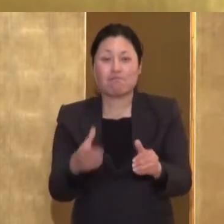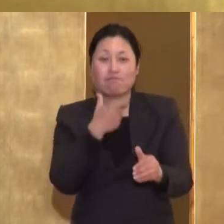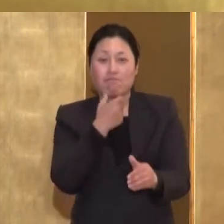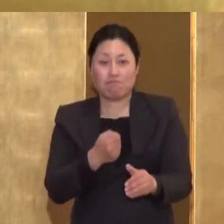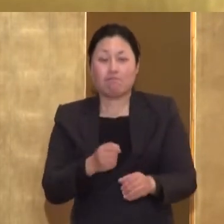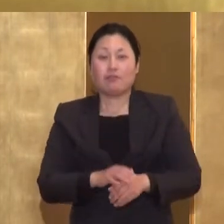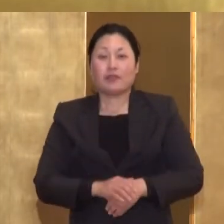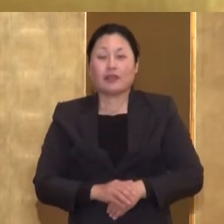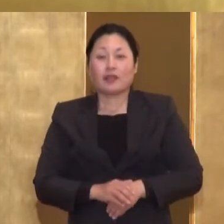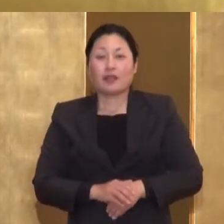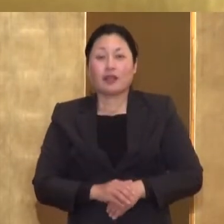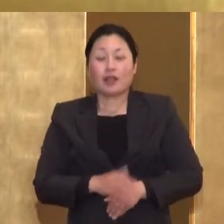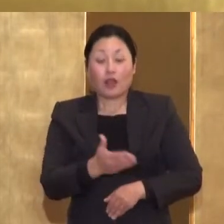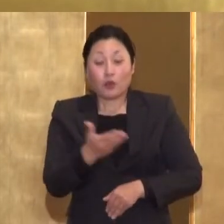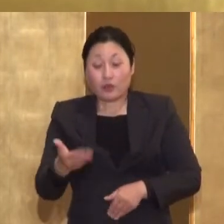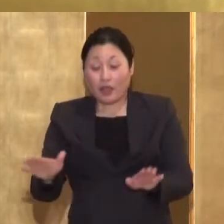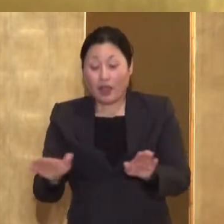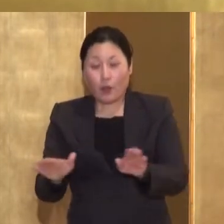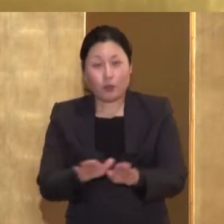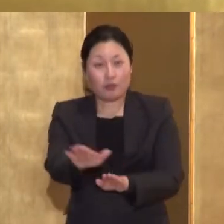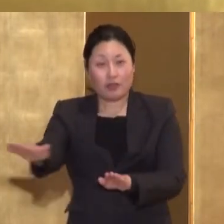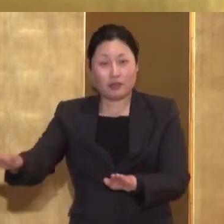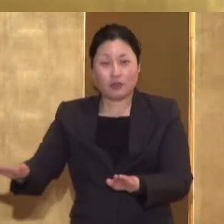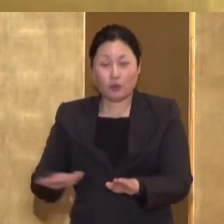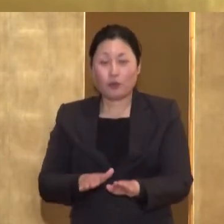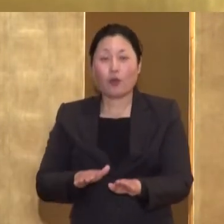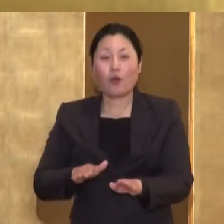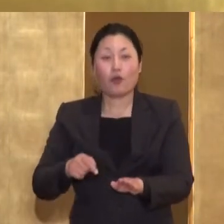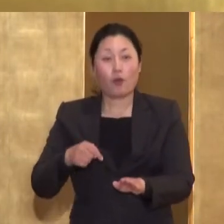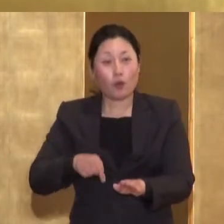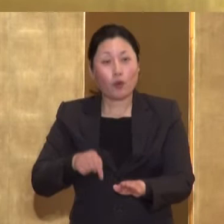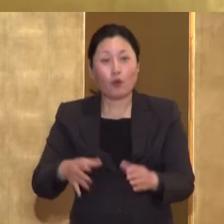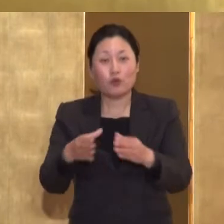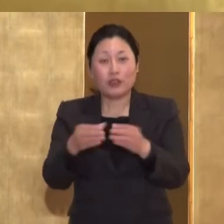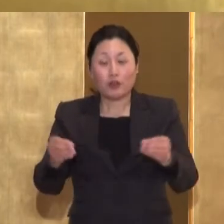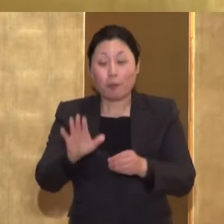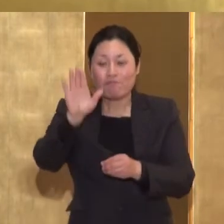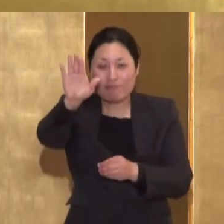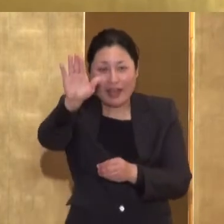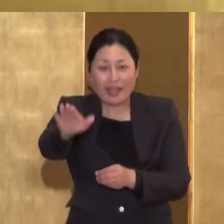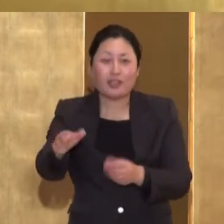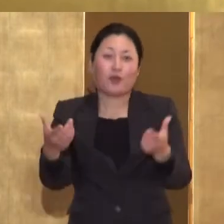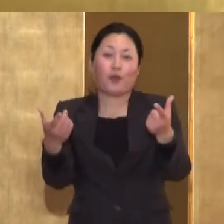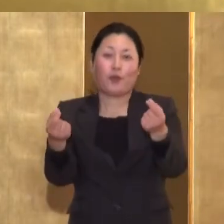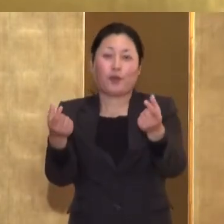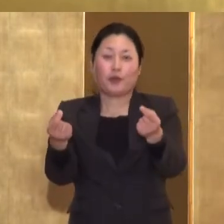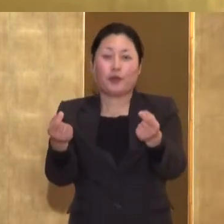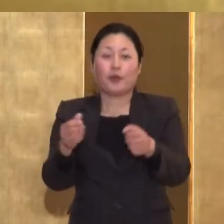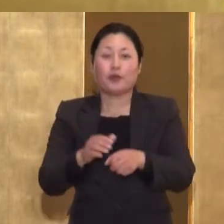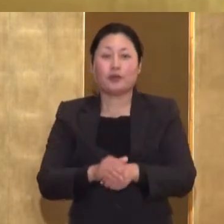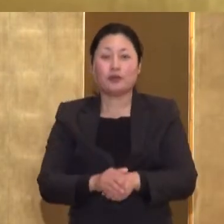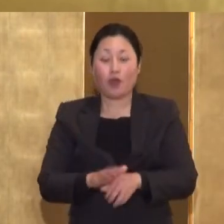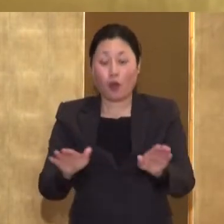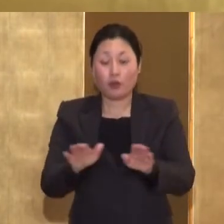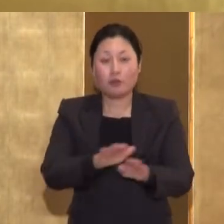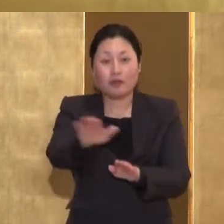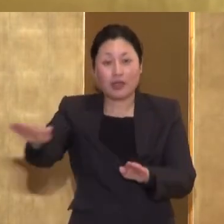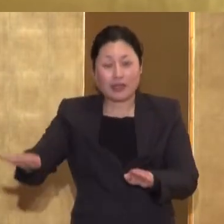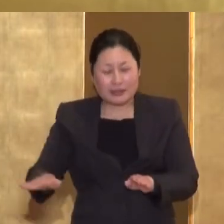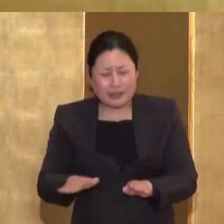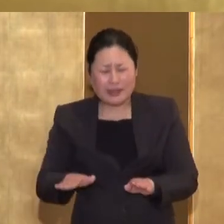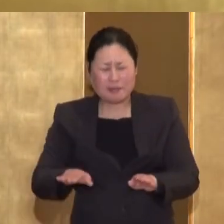して子どもたちこそ我が国の未来そのもの、子どもたちの誰も